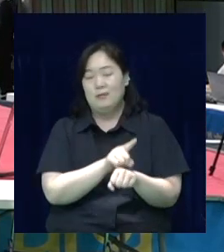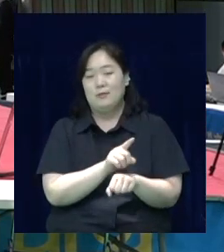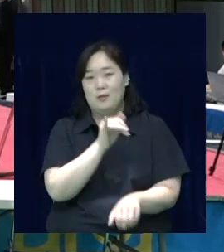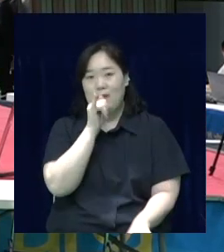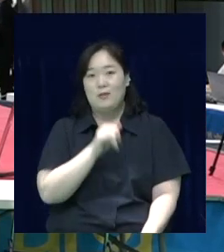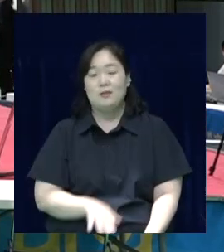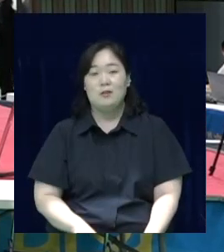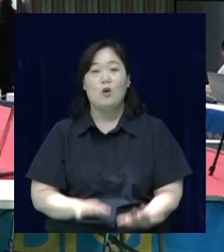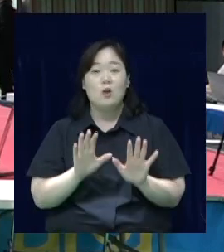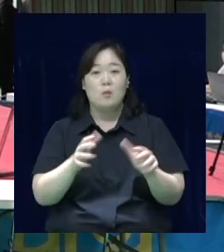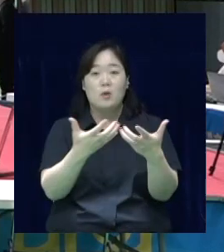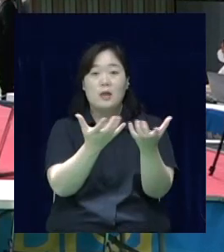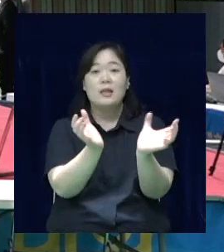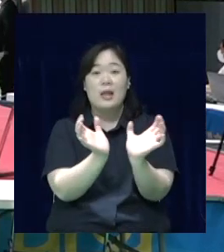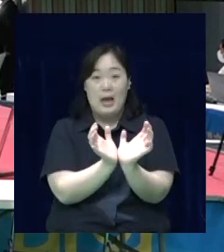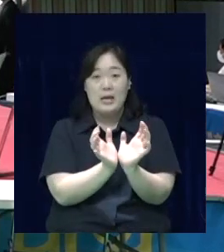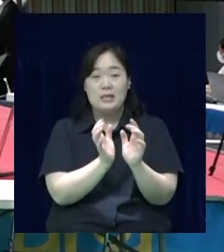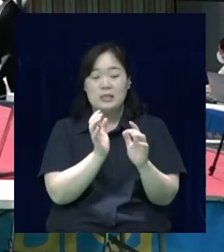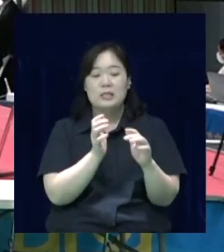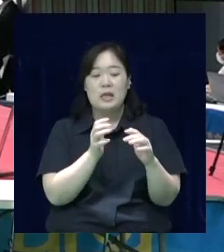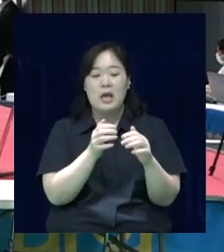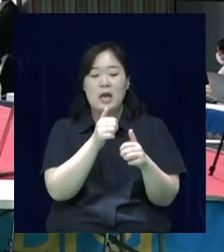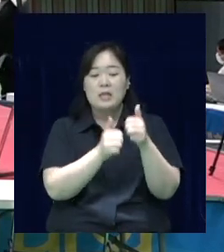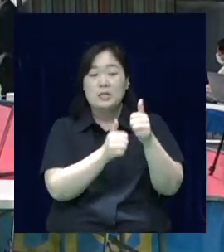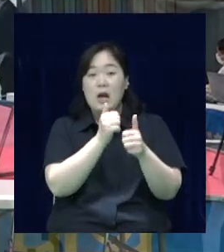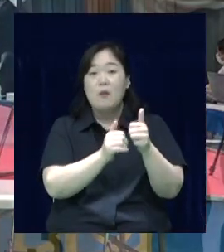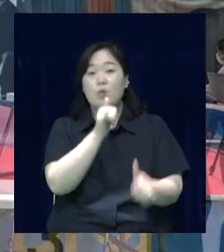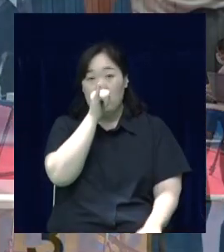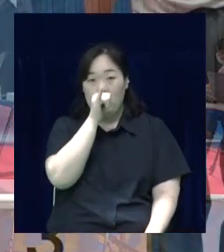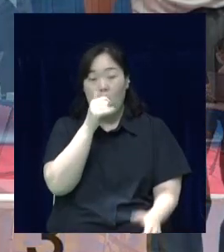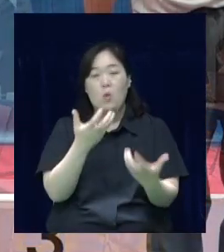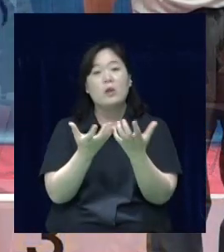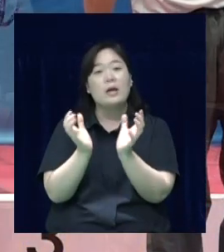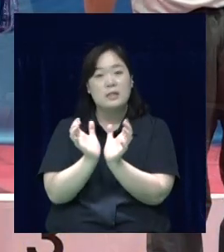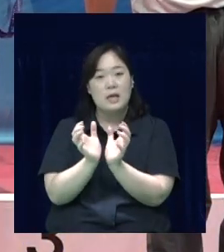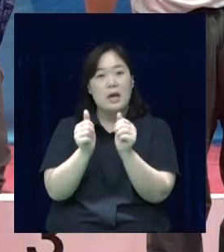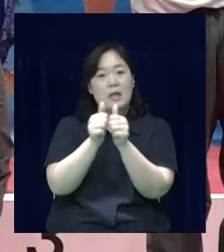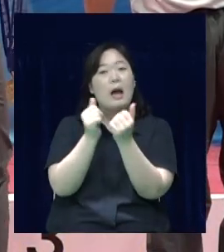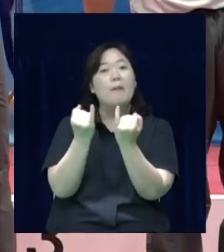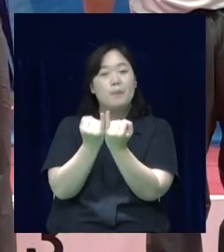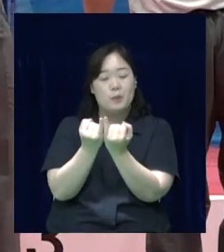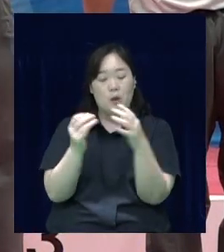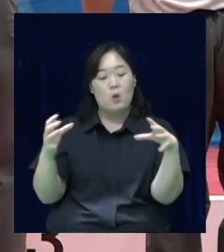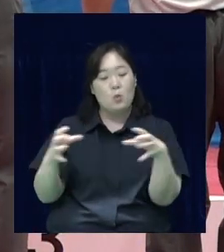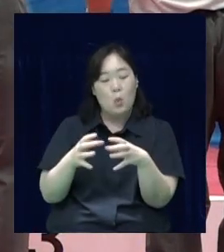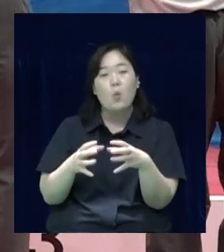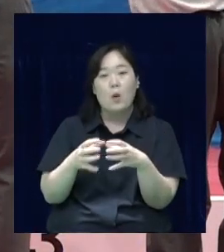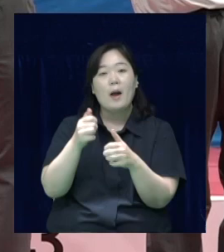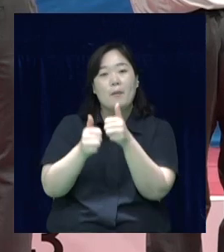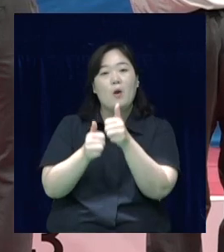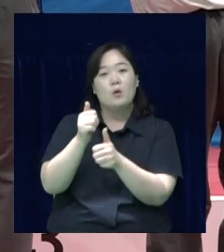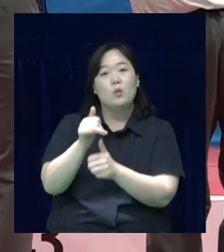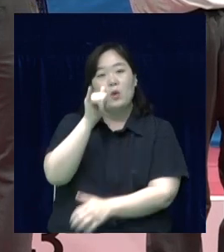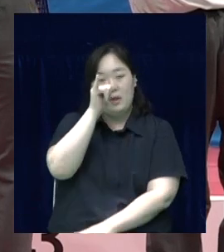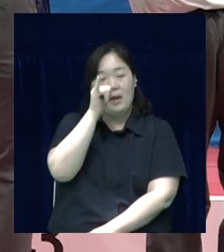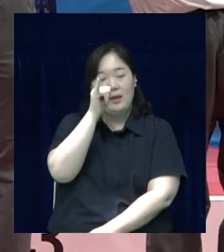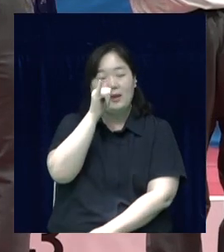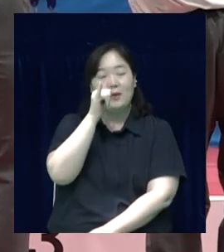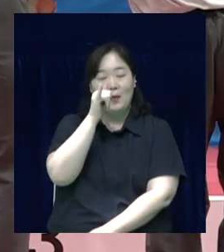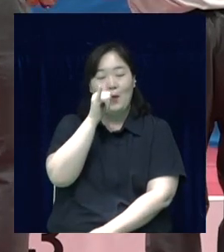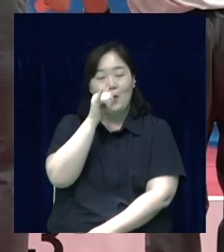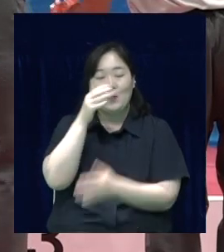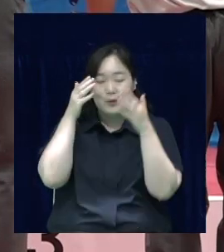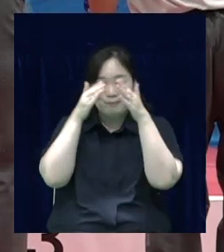이번에 단체전이 생겼고 단체전 중에 혼성 경기가 또 생겼다는 것이 좀 특징적인 부분이라고 보시면 됩니다. 그렇습니다. 저희가